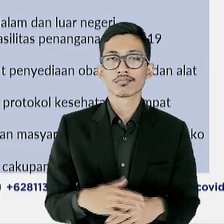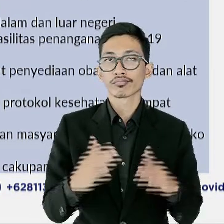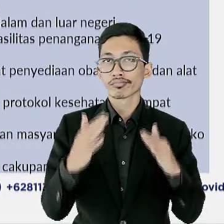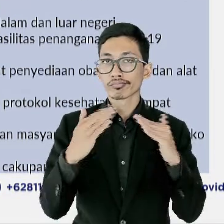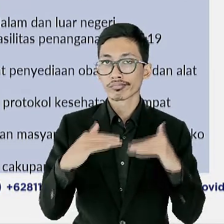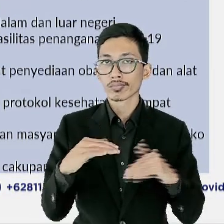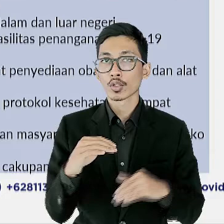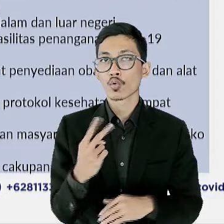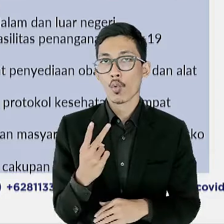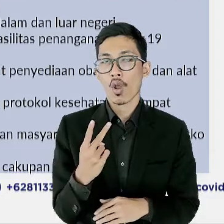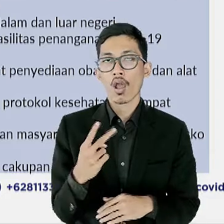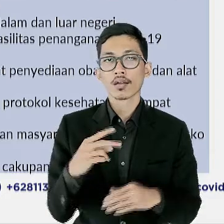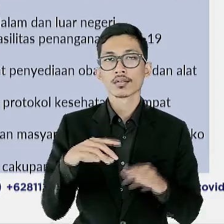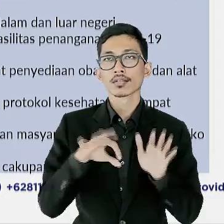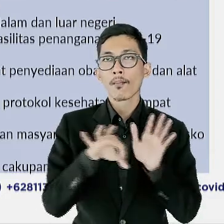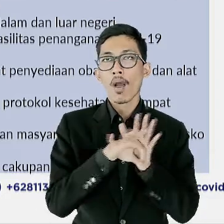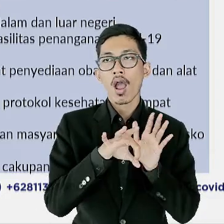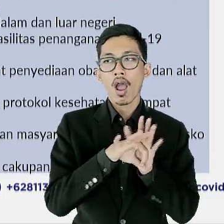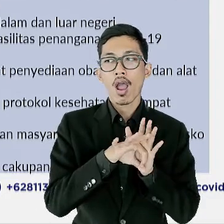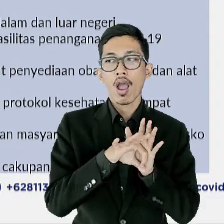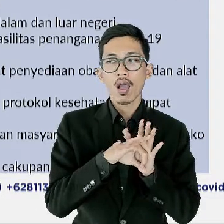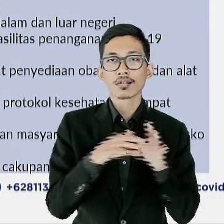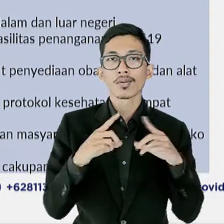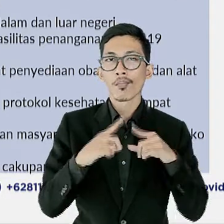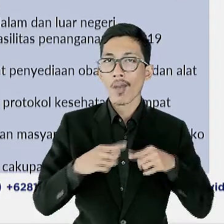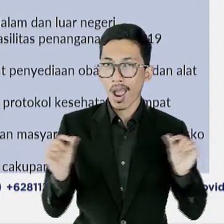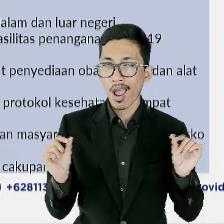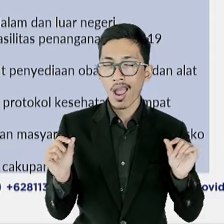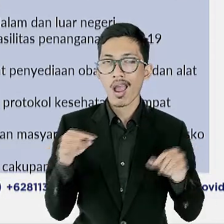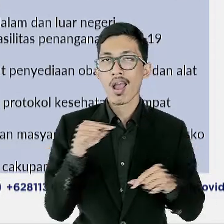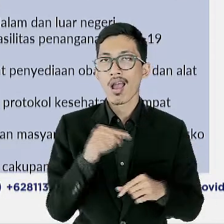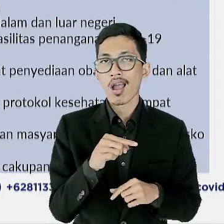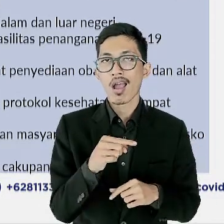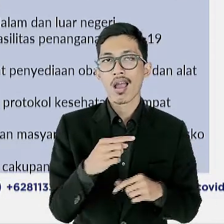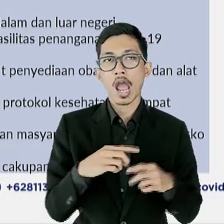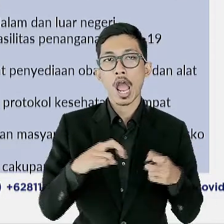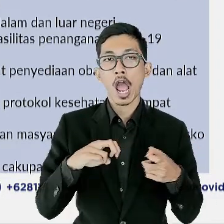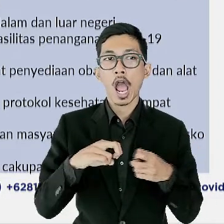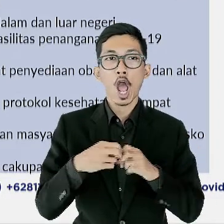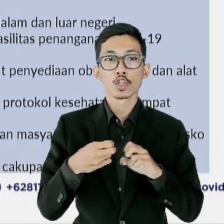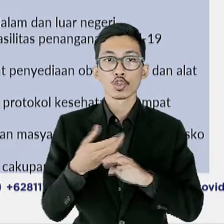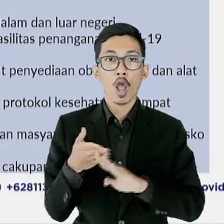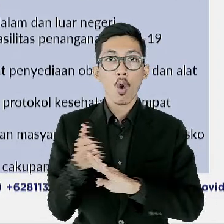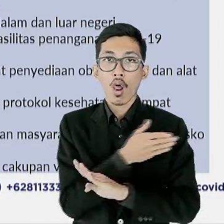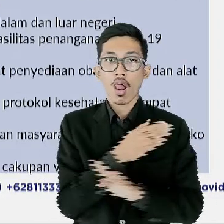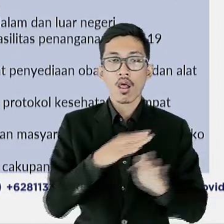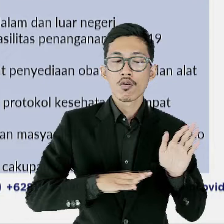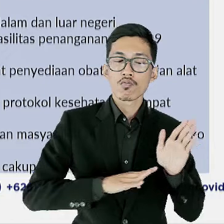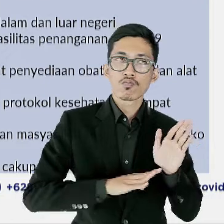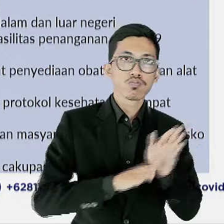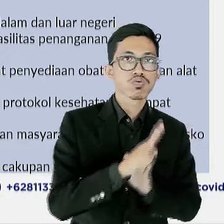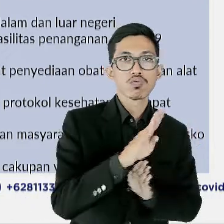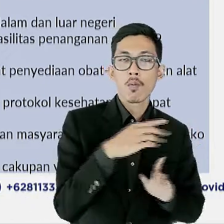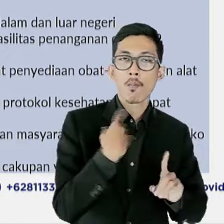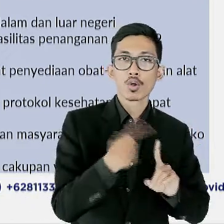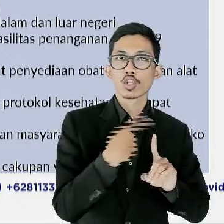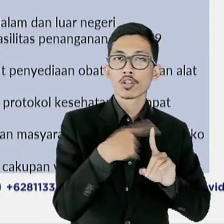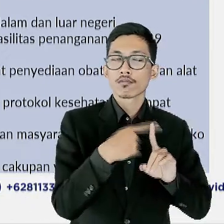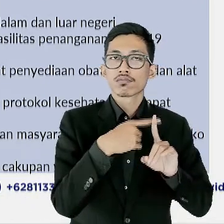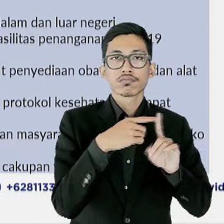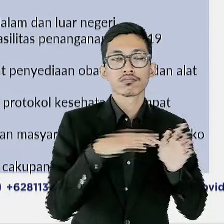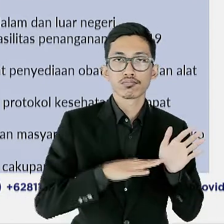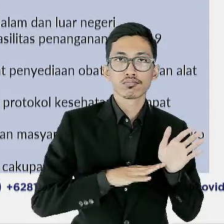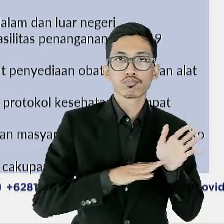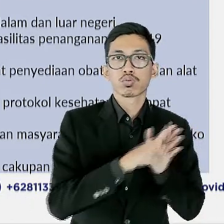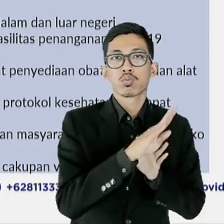Jepang mengalami lonjakan kasus ketiga yang juga sangat tajam jika dibandingkan dengan lonjakan pertama dan kedua. Lonjakan kasus